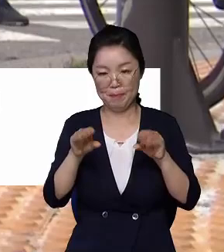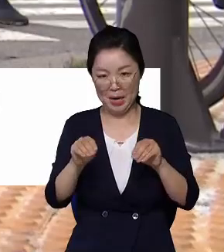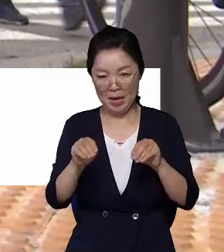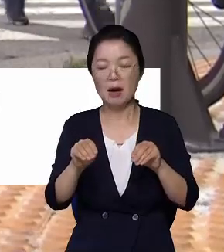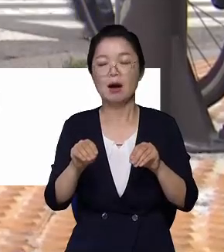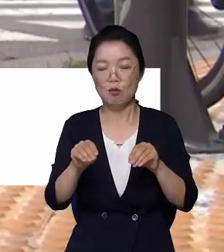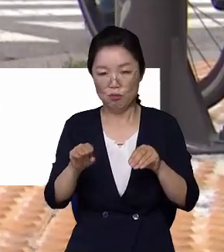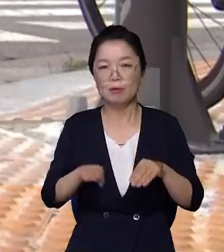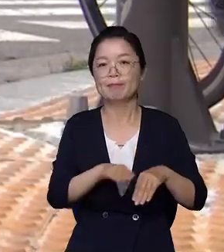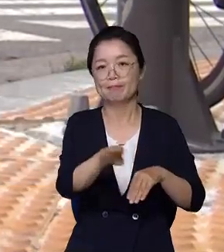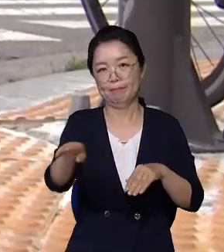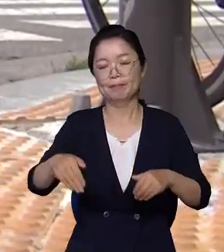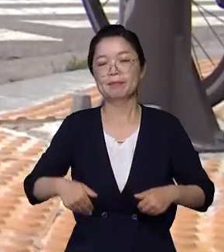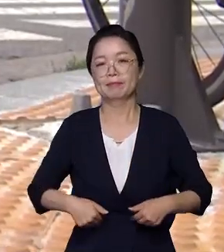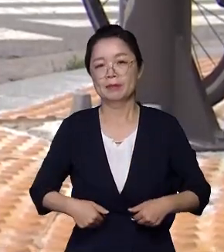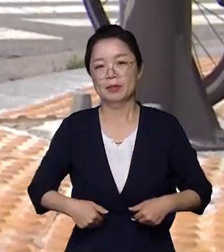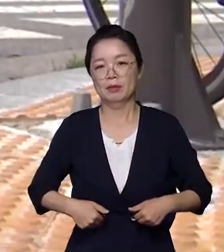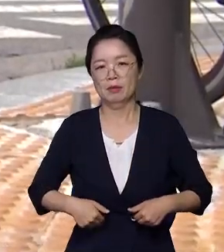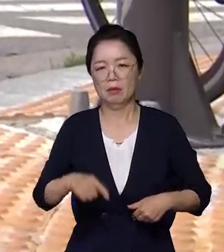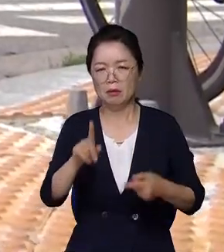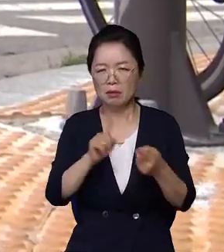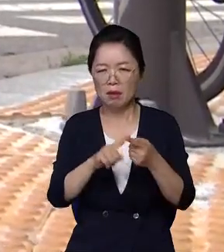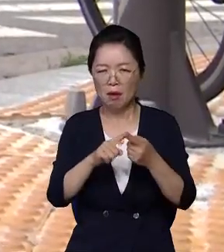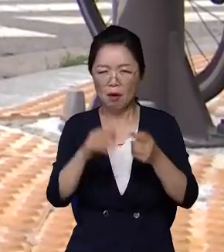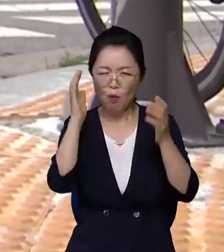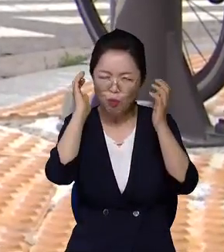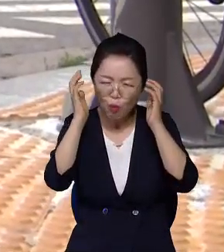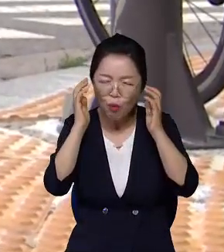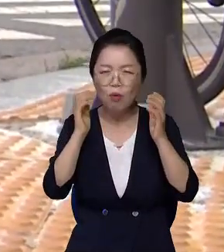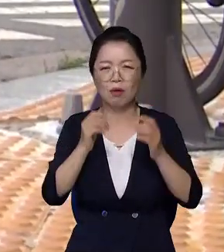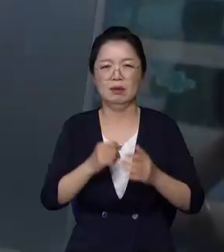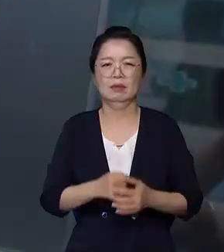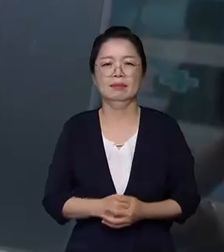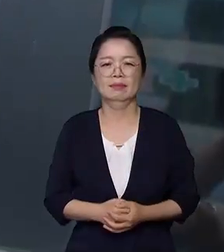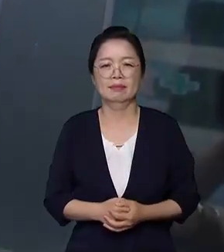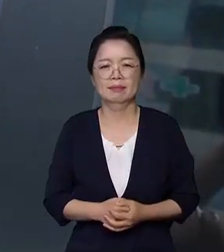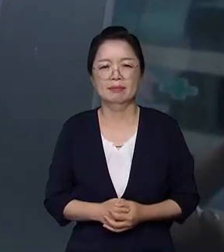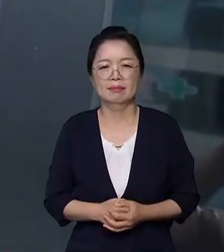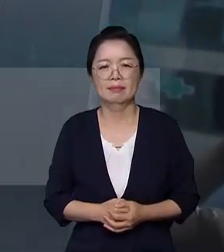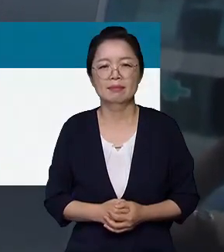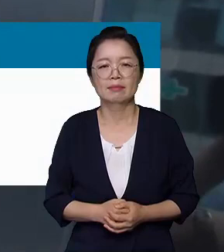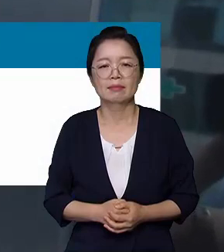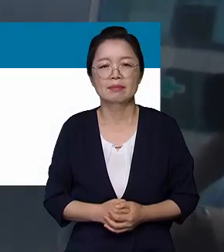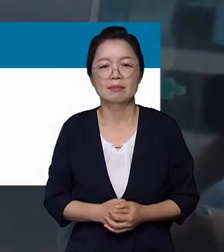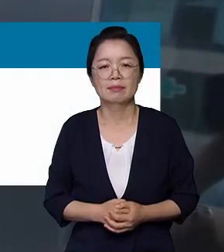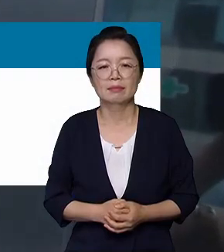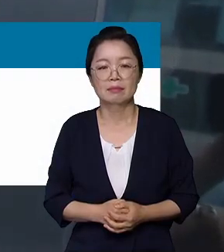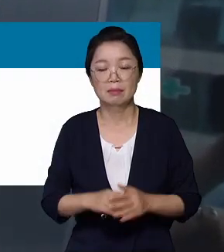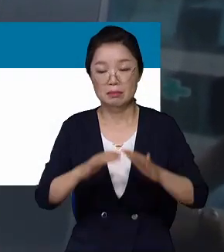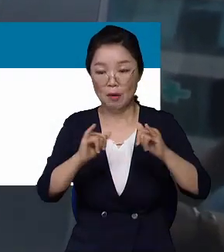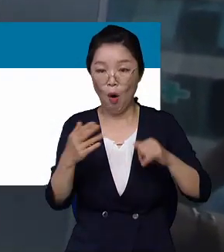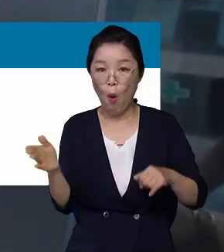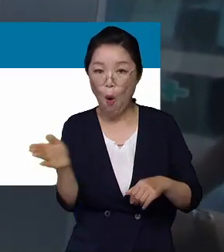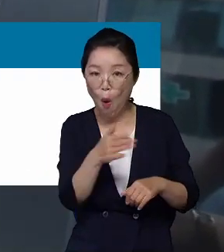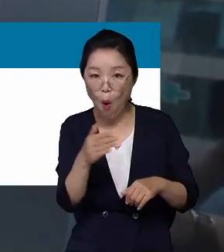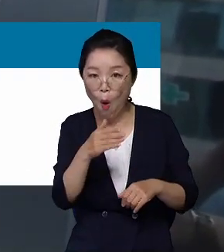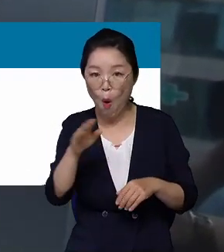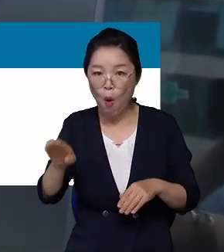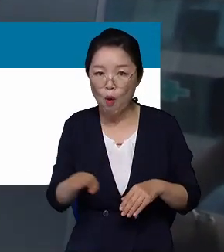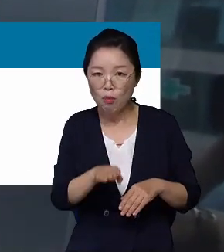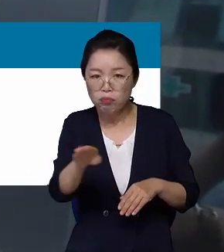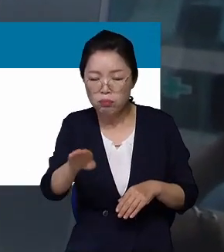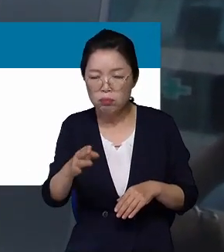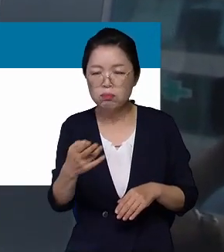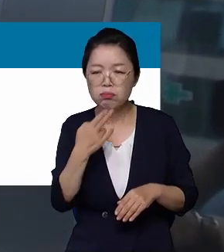합니다. 운전자들은 혼란스럽다는 반응입니다. 차가 운전자까지 계속 기다리고 있다는 자체가